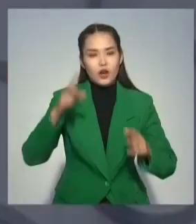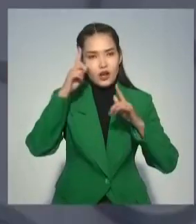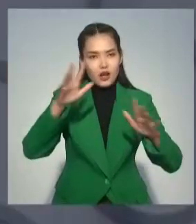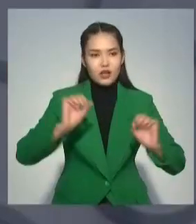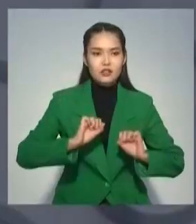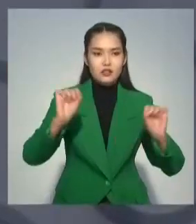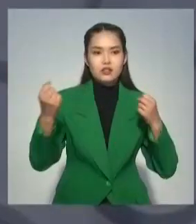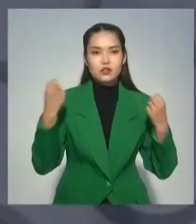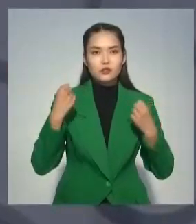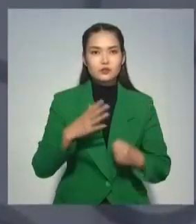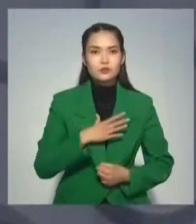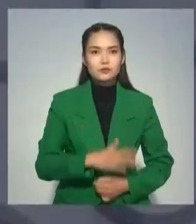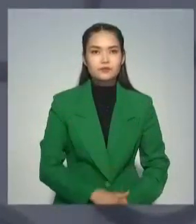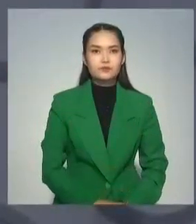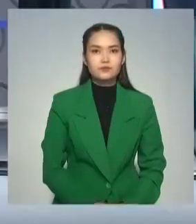орнатқан.